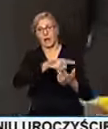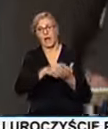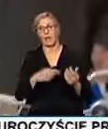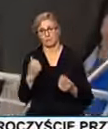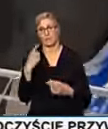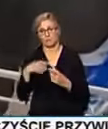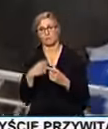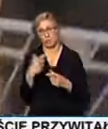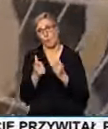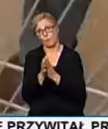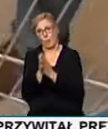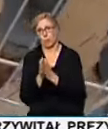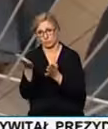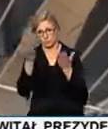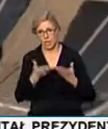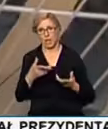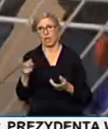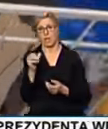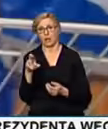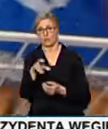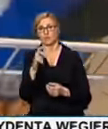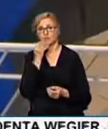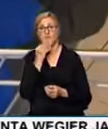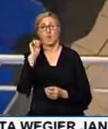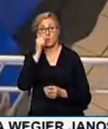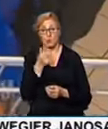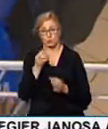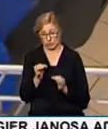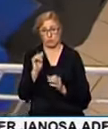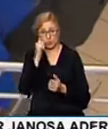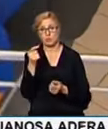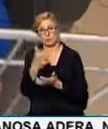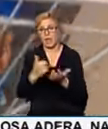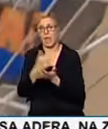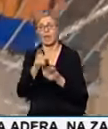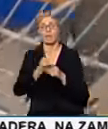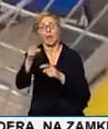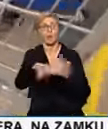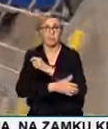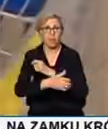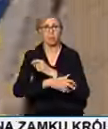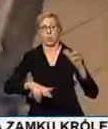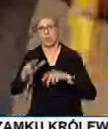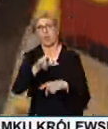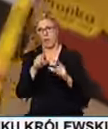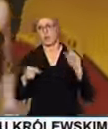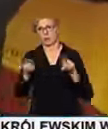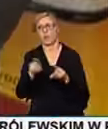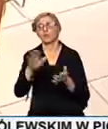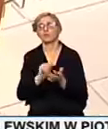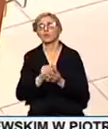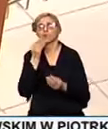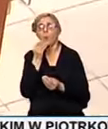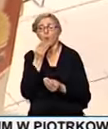o żywność zebrane dziś i jutro produkty zostaną przekazane nie tylko potrzebującym rodzinom ale też zasilą stołówki